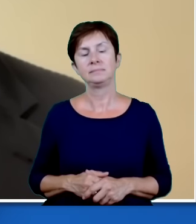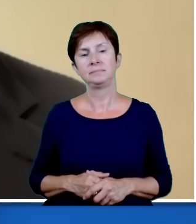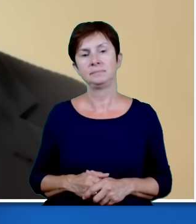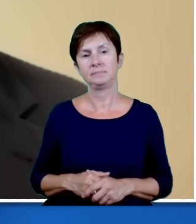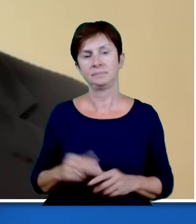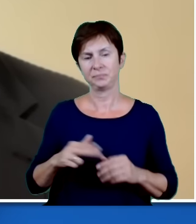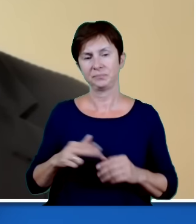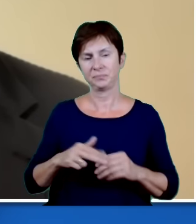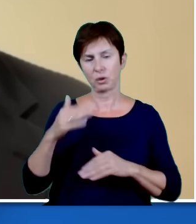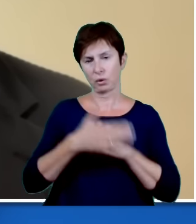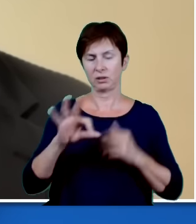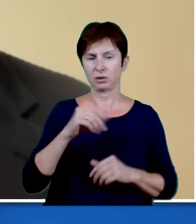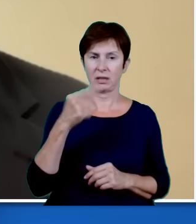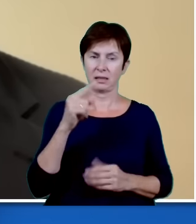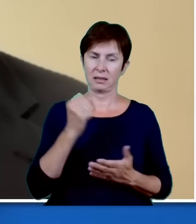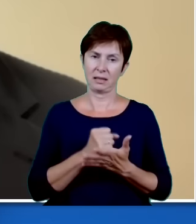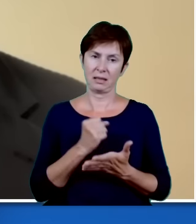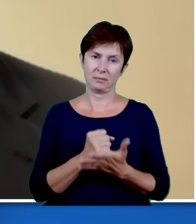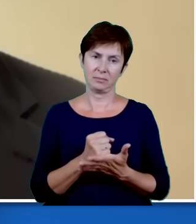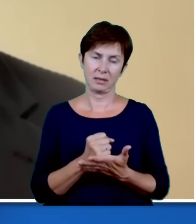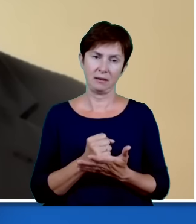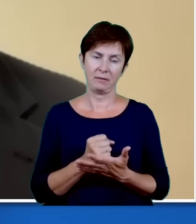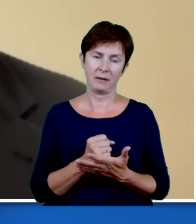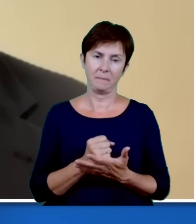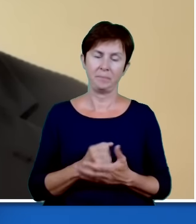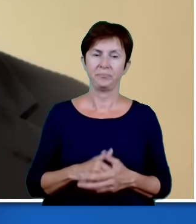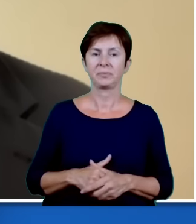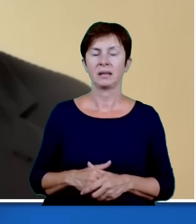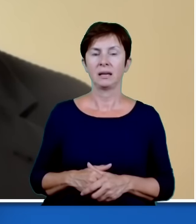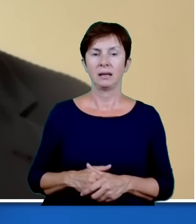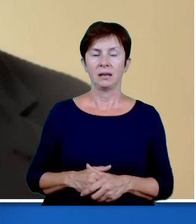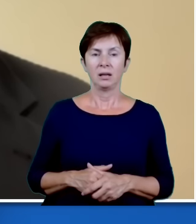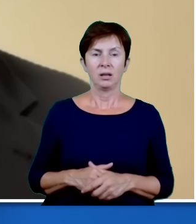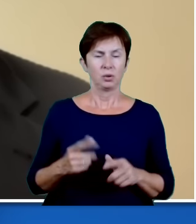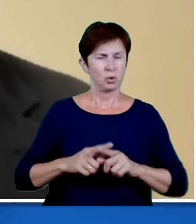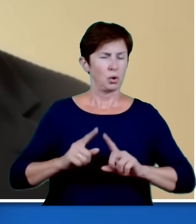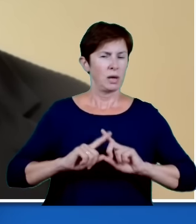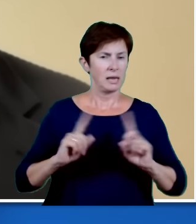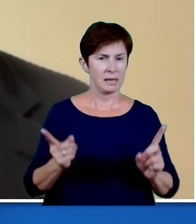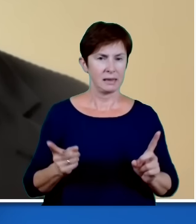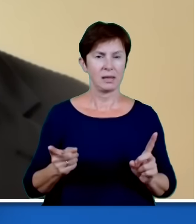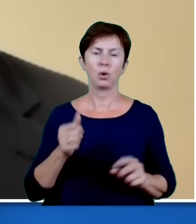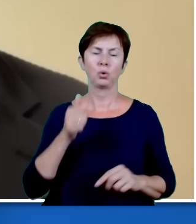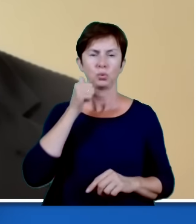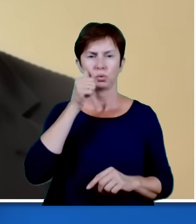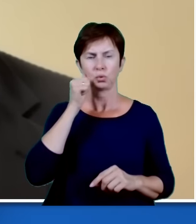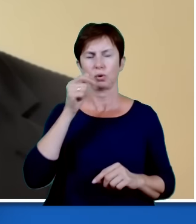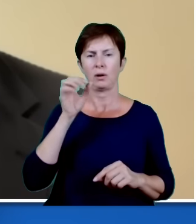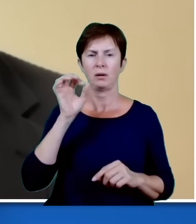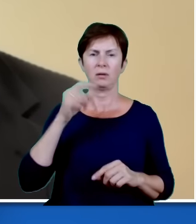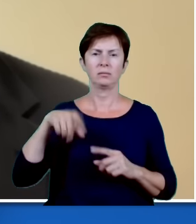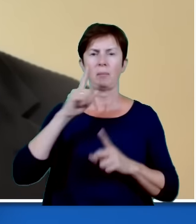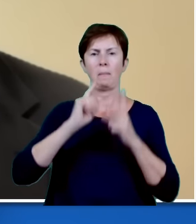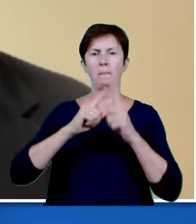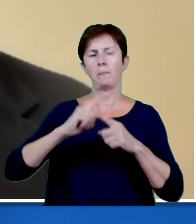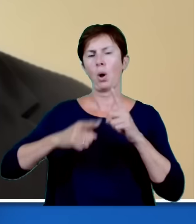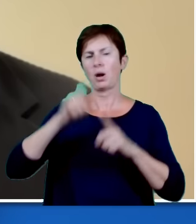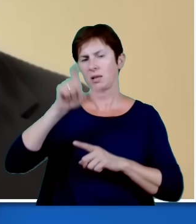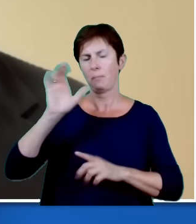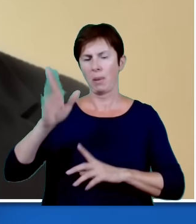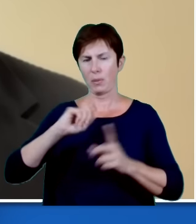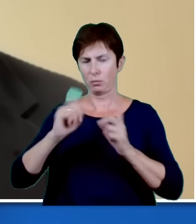koniec jeszcze jedna sprawa zupełnie inna będziemy też pewno już jutro z politykami na ten temat rozmawiać